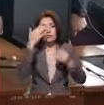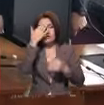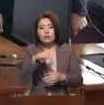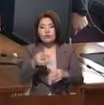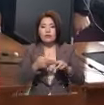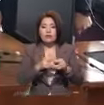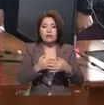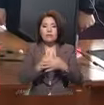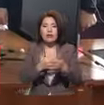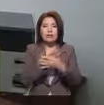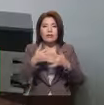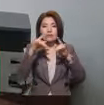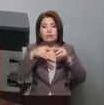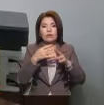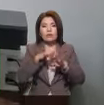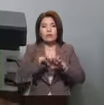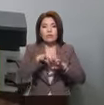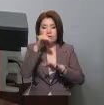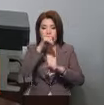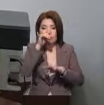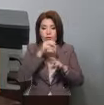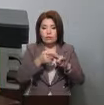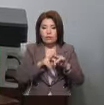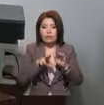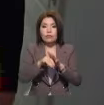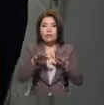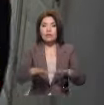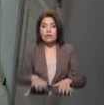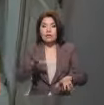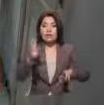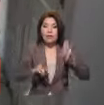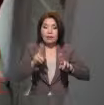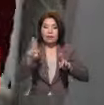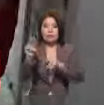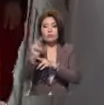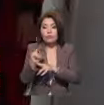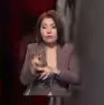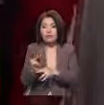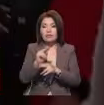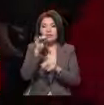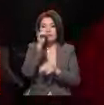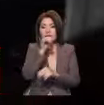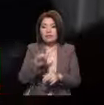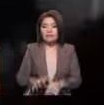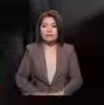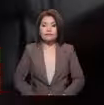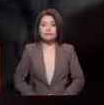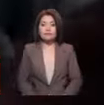есік терезесіне тор қоя алмайды. Ал алпауыт мекеме нысанды талапқа сай қылу түгілі жөндеуге де асығар